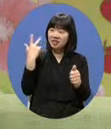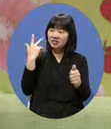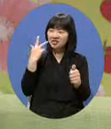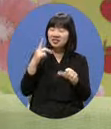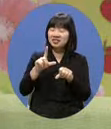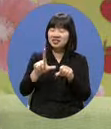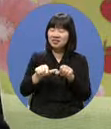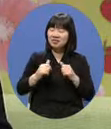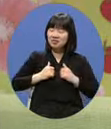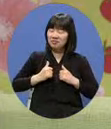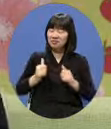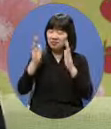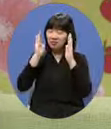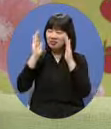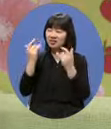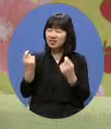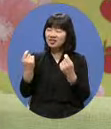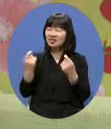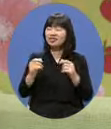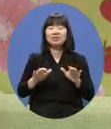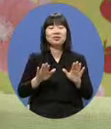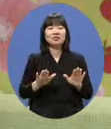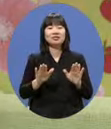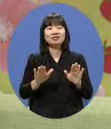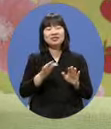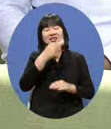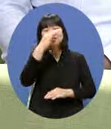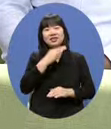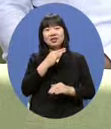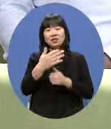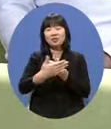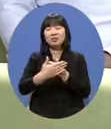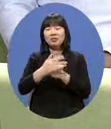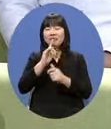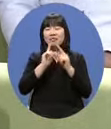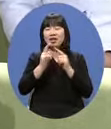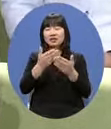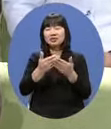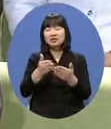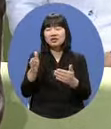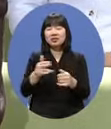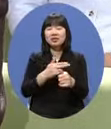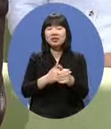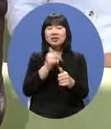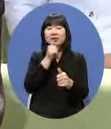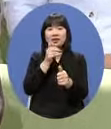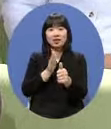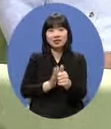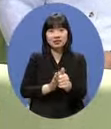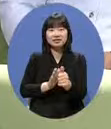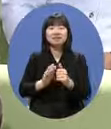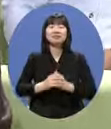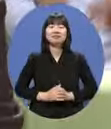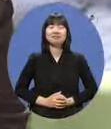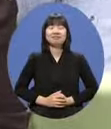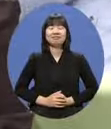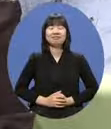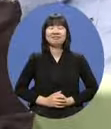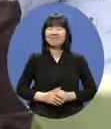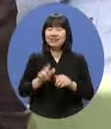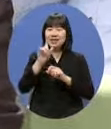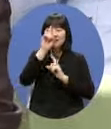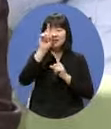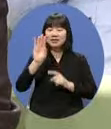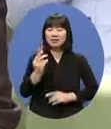했어요네 오늘도 아주 알차게 도움 말씀 주실 전문가 선생님 소개해드리겠습니다 이번 선생님 나오셨습니다 안녕하세요요